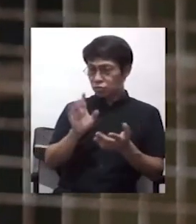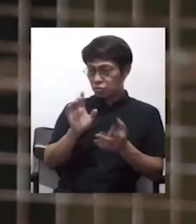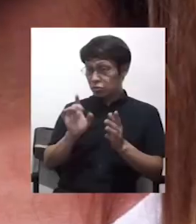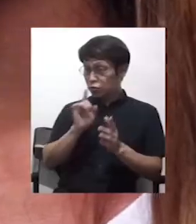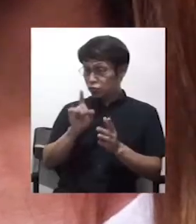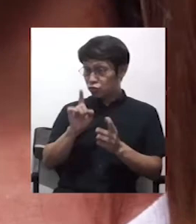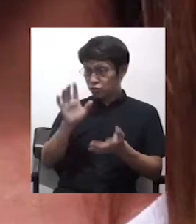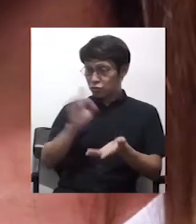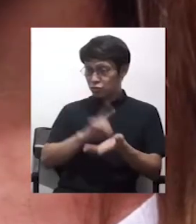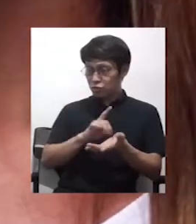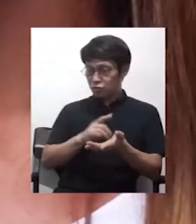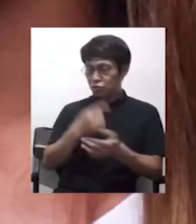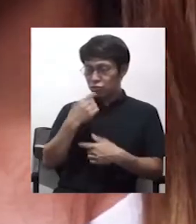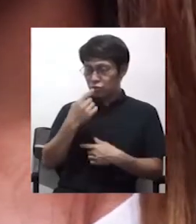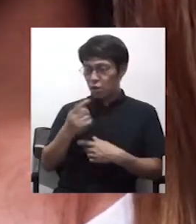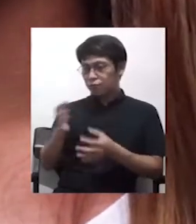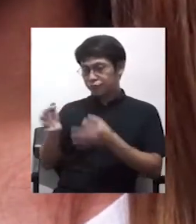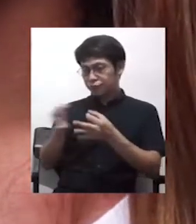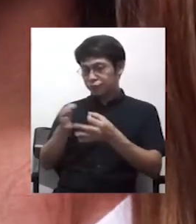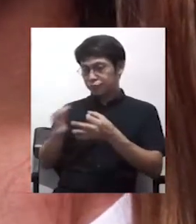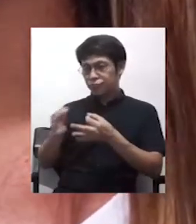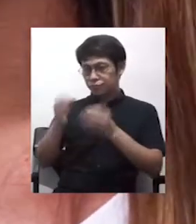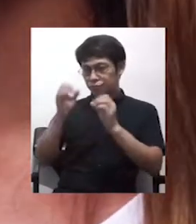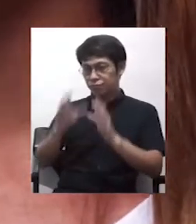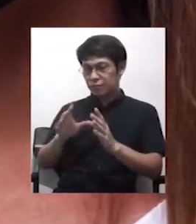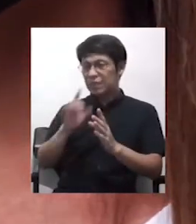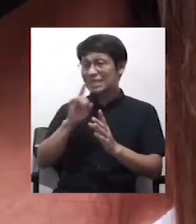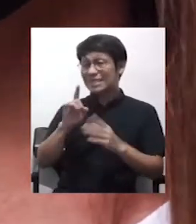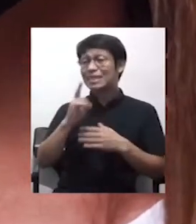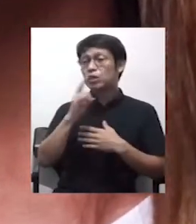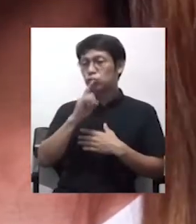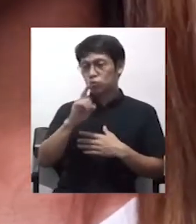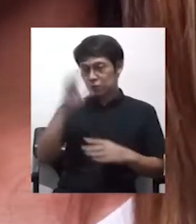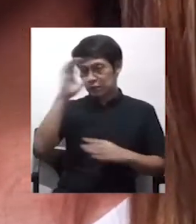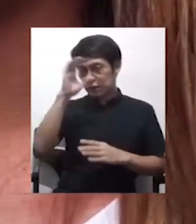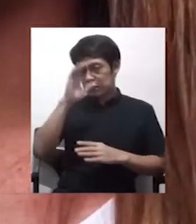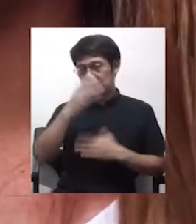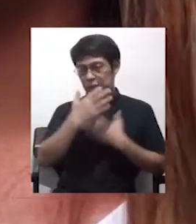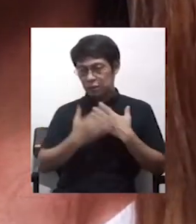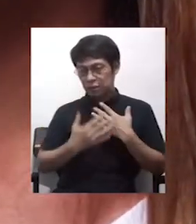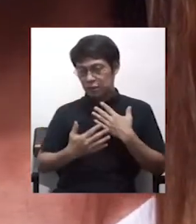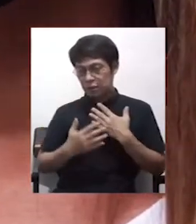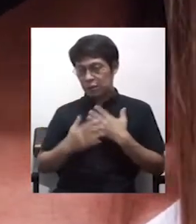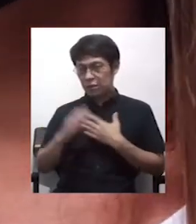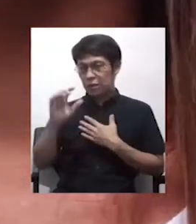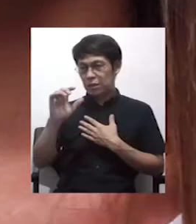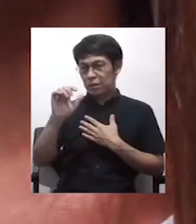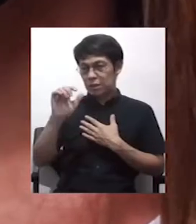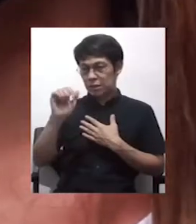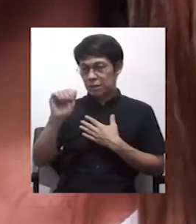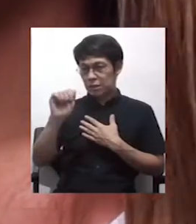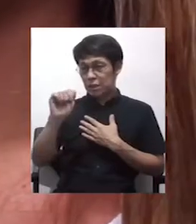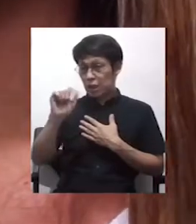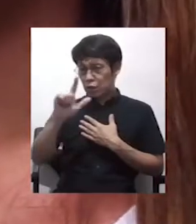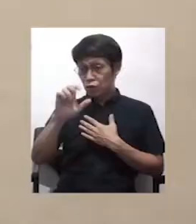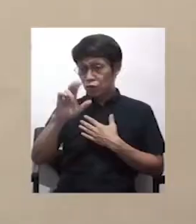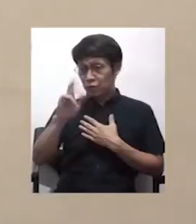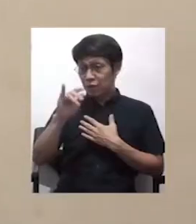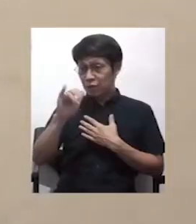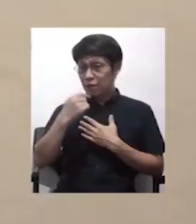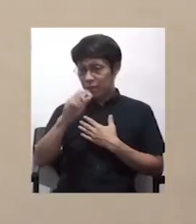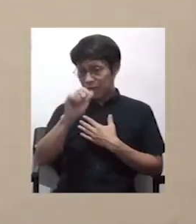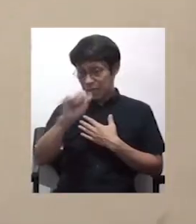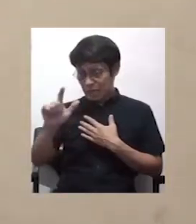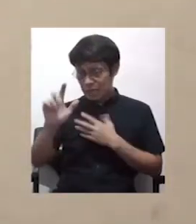dugo na tinatawag na leukemia, na ALL. Sinabi sa amin na sa 10 bata, 8 naman